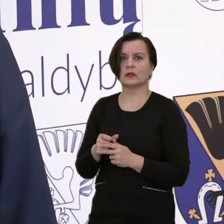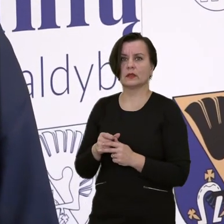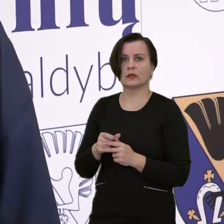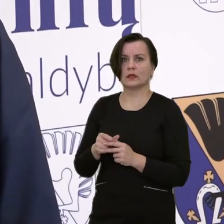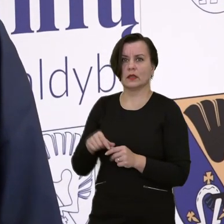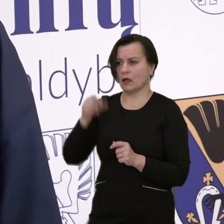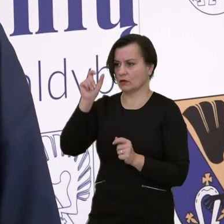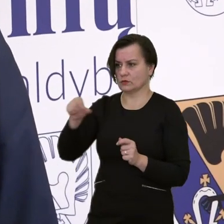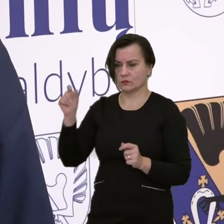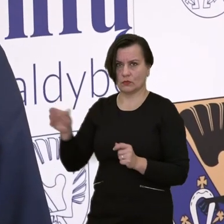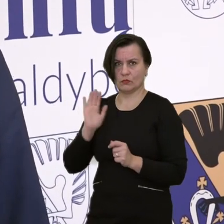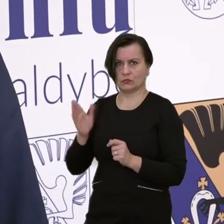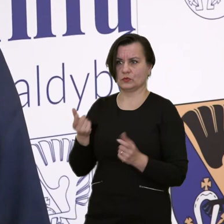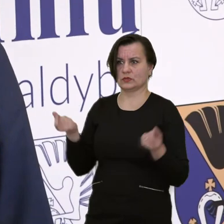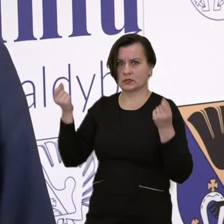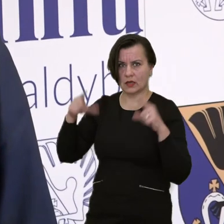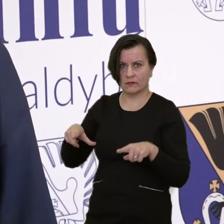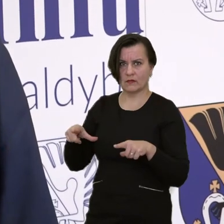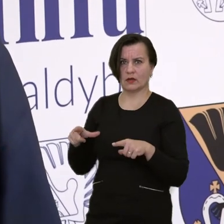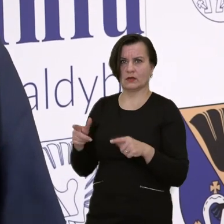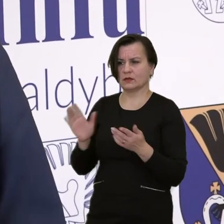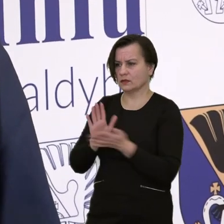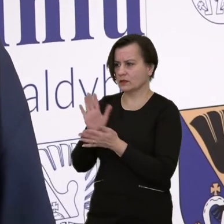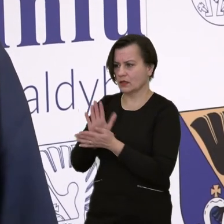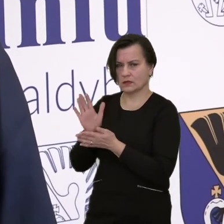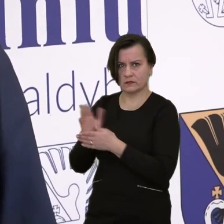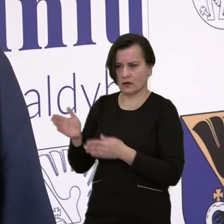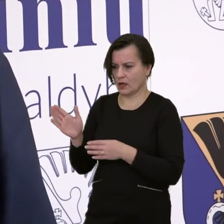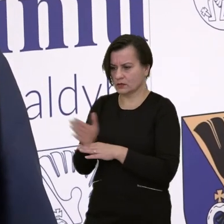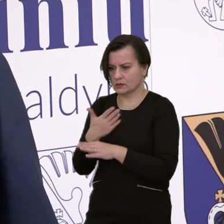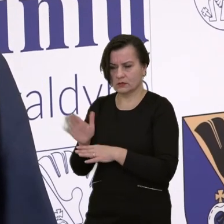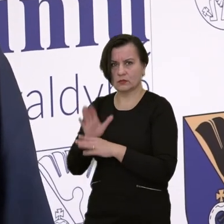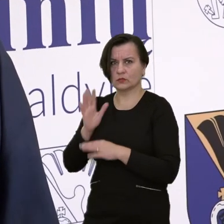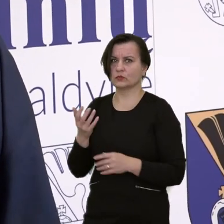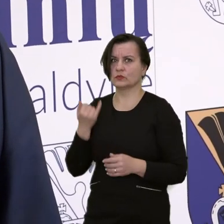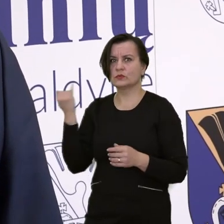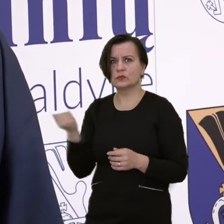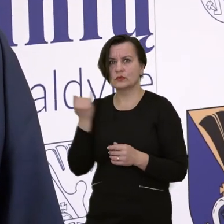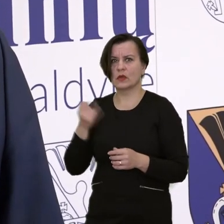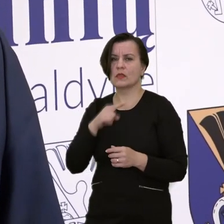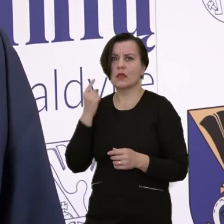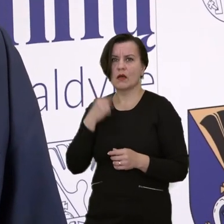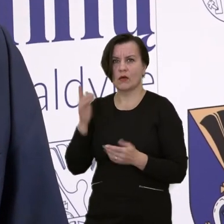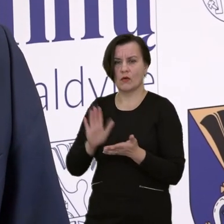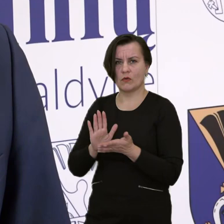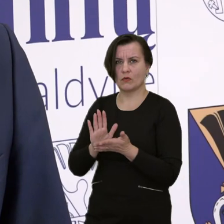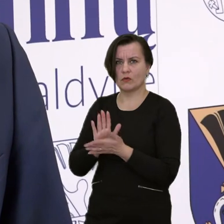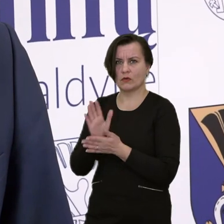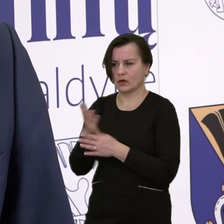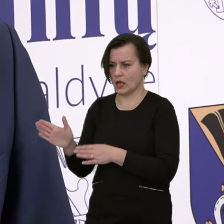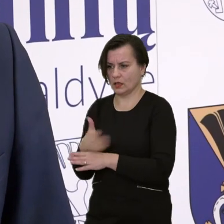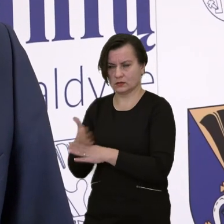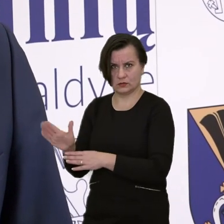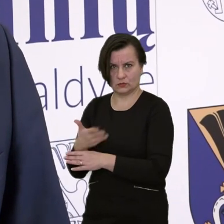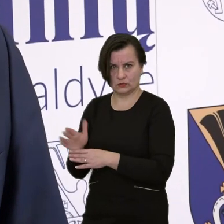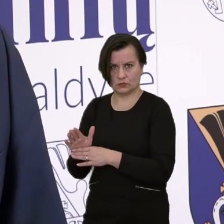didėjimas, kad žmonės būtų ir savivaldybės, ir būtent atliekų rūšiavimo įmonės būtų suinteresuotos kuo